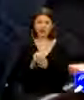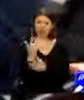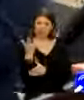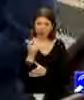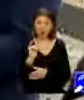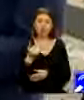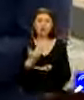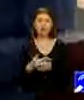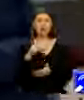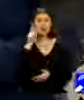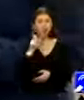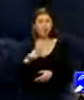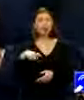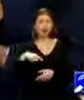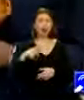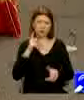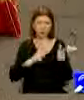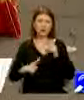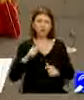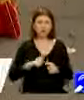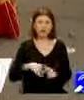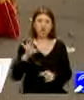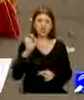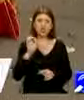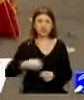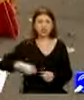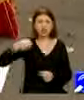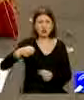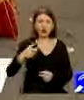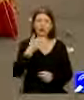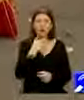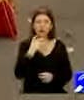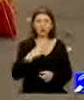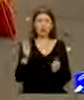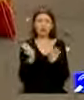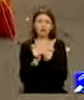iar pentru pacienții aflați în suferință, 50 de sacoșe cu fructe, biscuiți și apă.